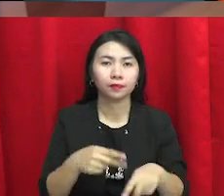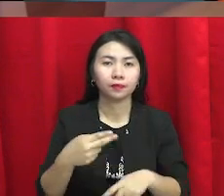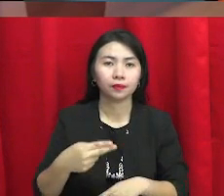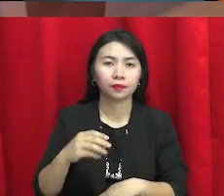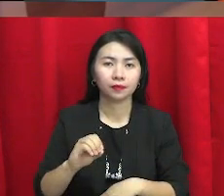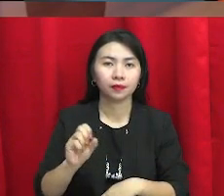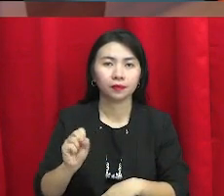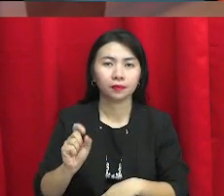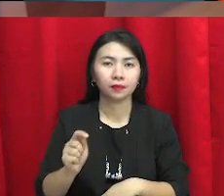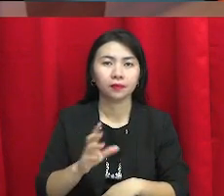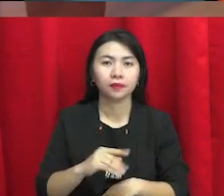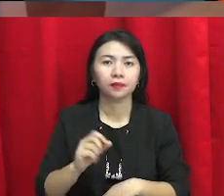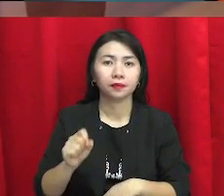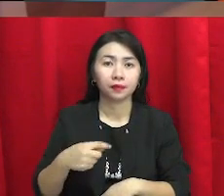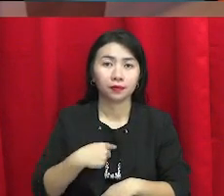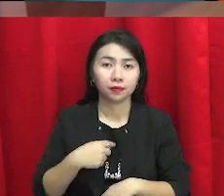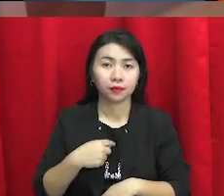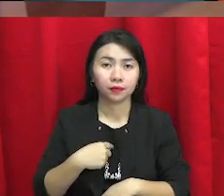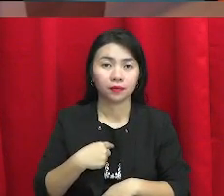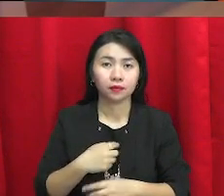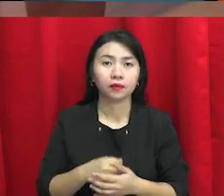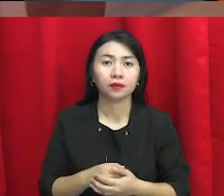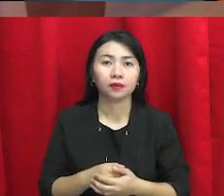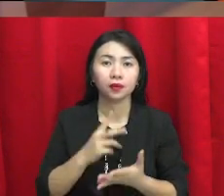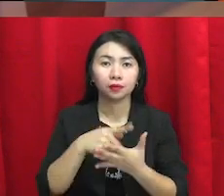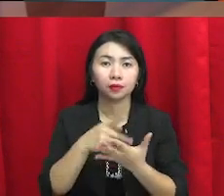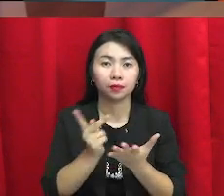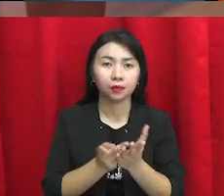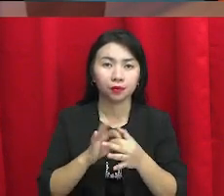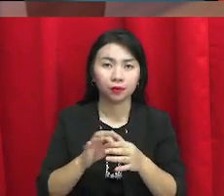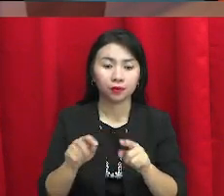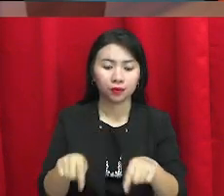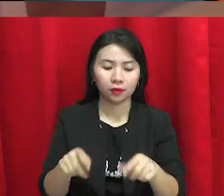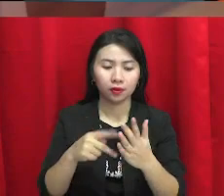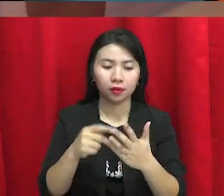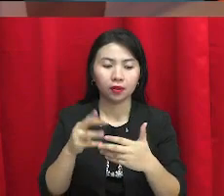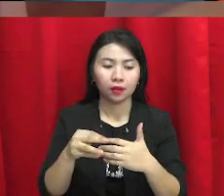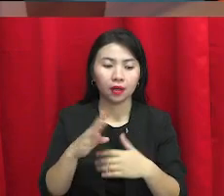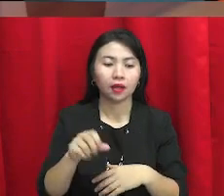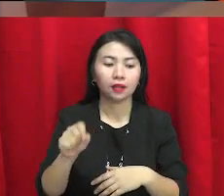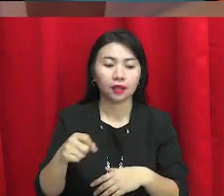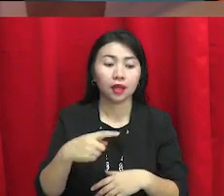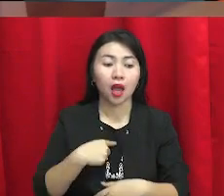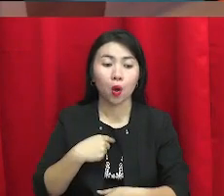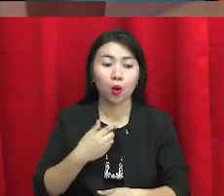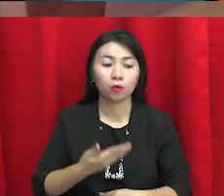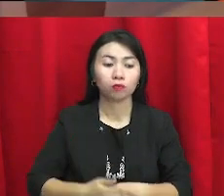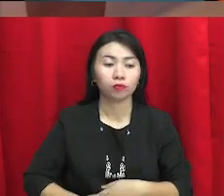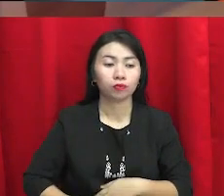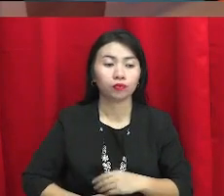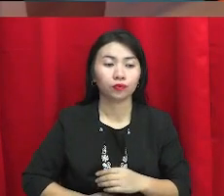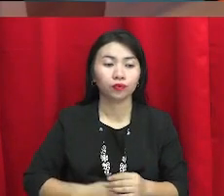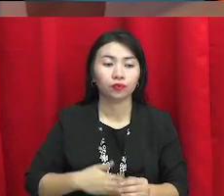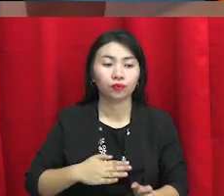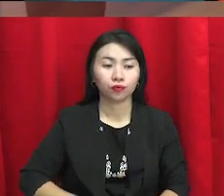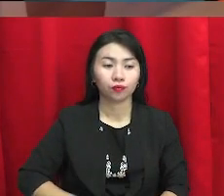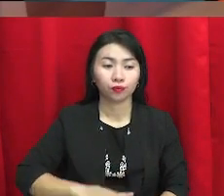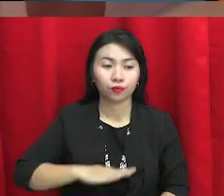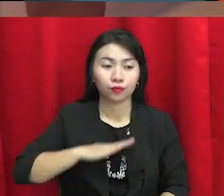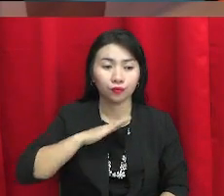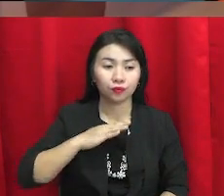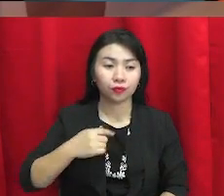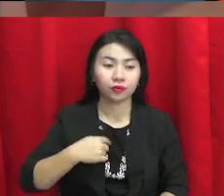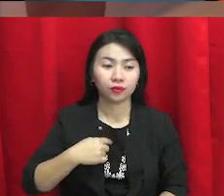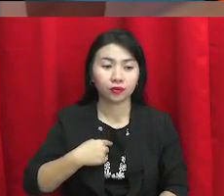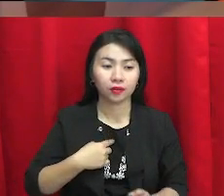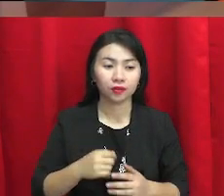maski po ako na andito po part po ngayon ay alam ko po mabubusog. Yeah. Yan. Kahit mukha ng busog, yun,